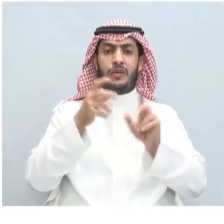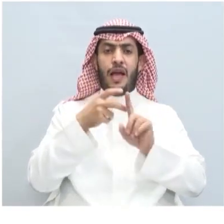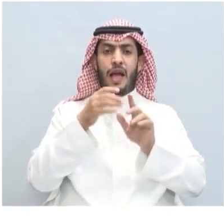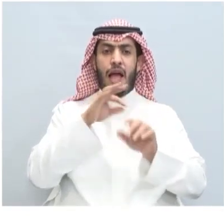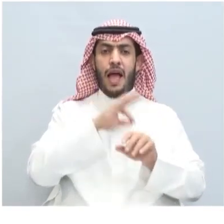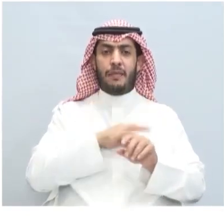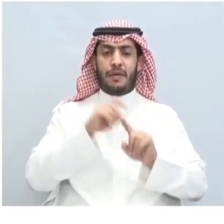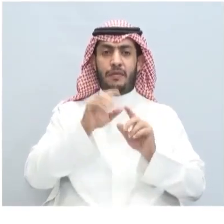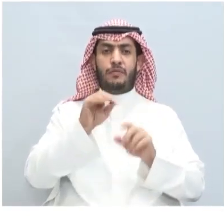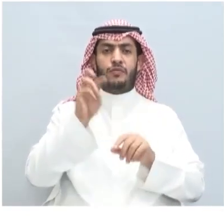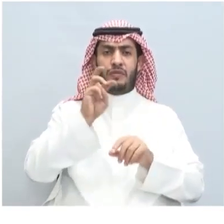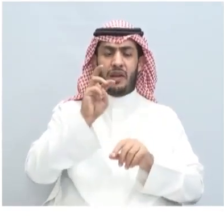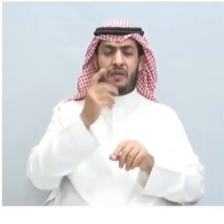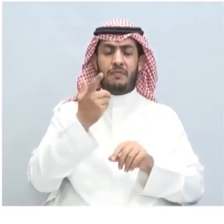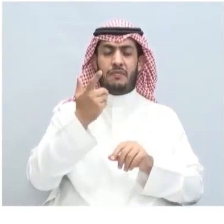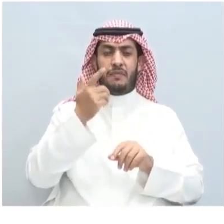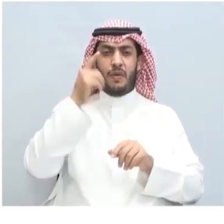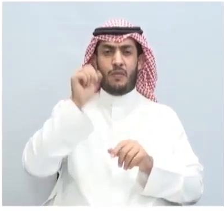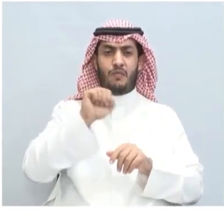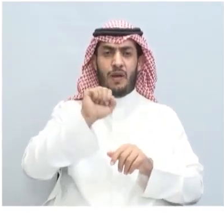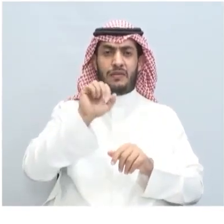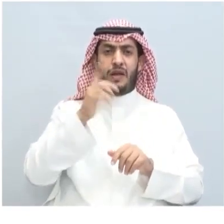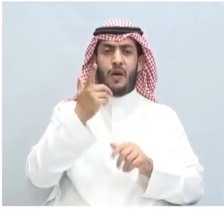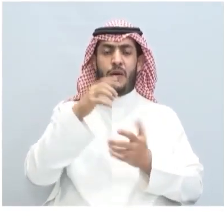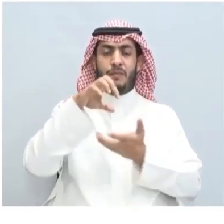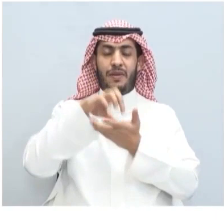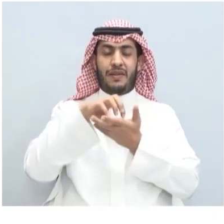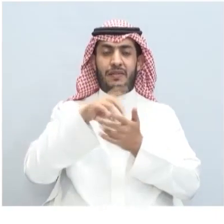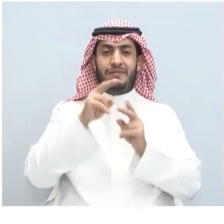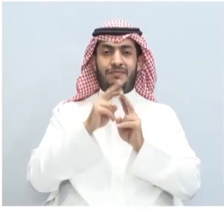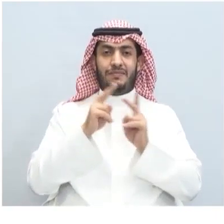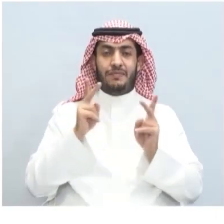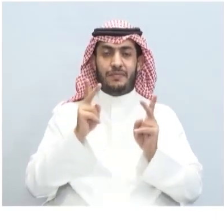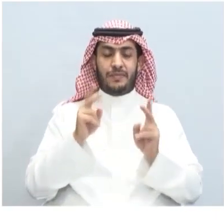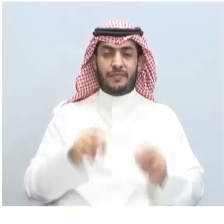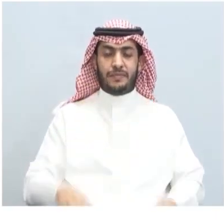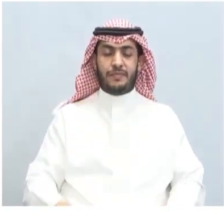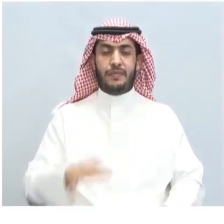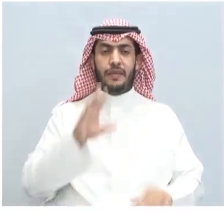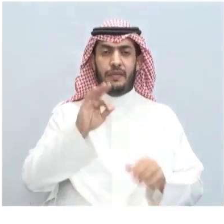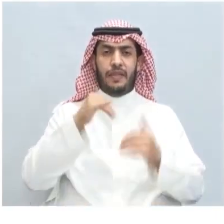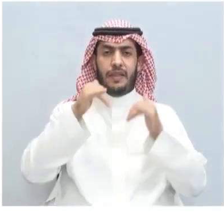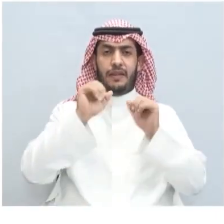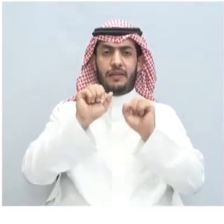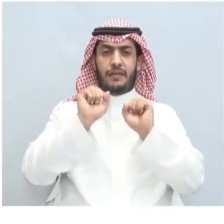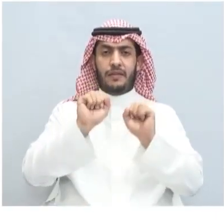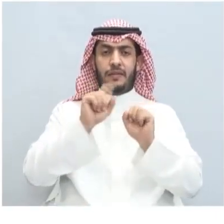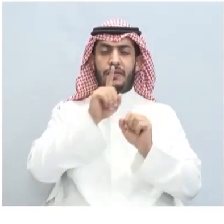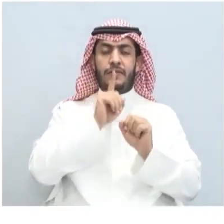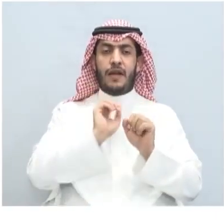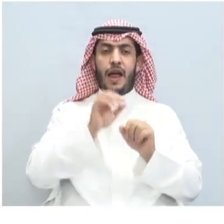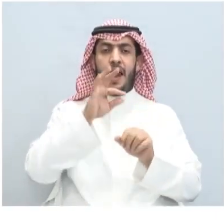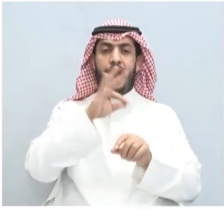تنهج الشركه او المؤسسه او المنظمه عده توجهات فيما يتعلق في مصير